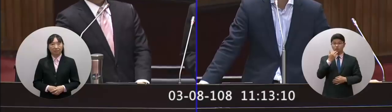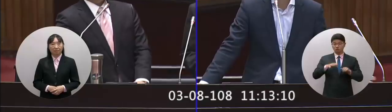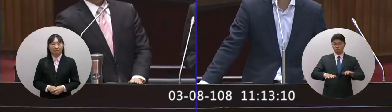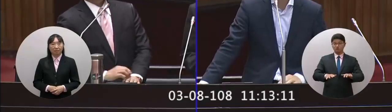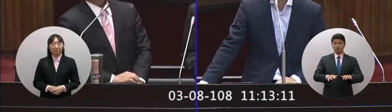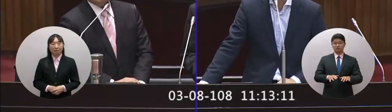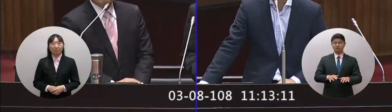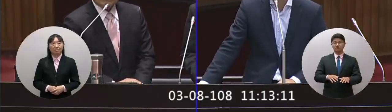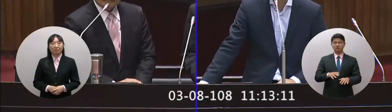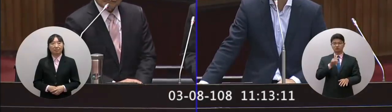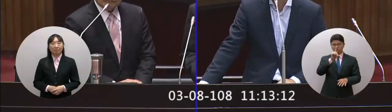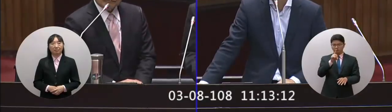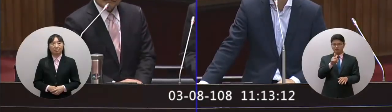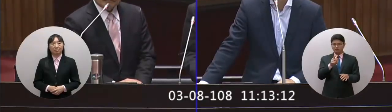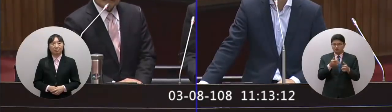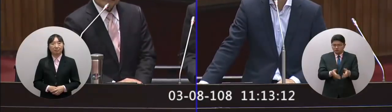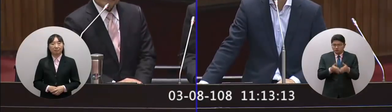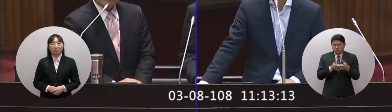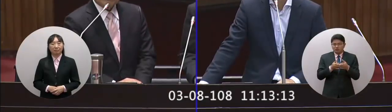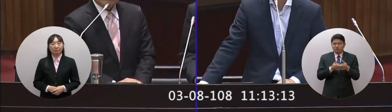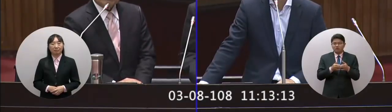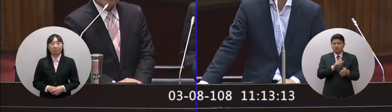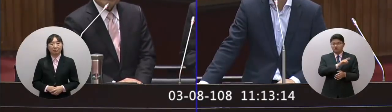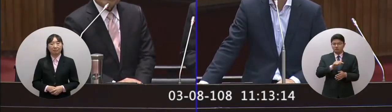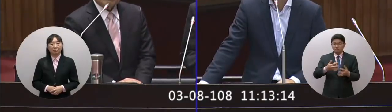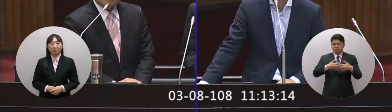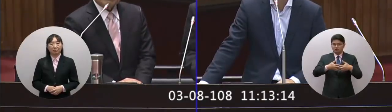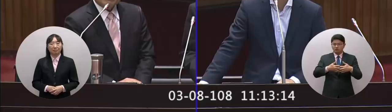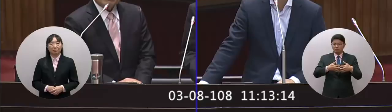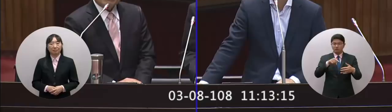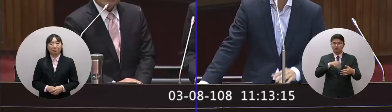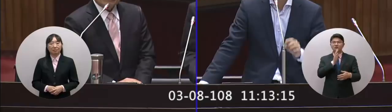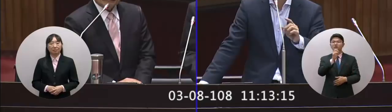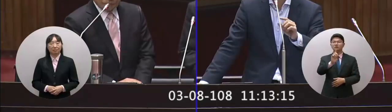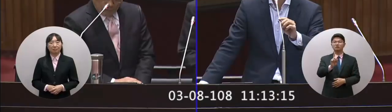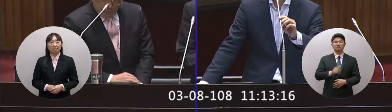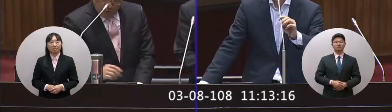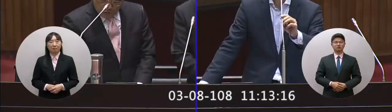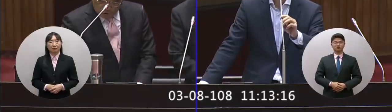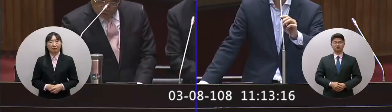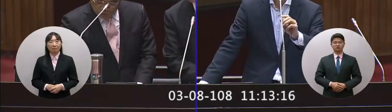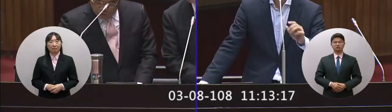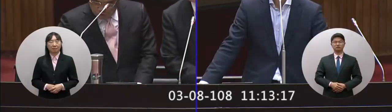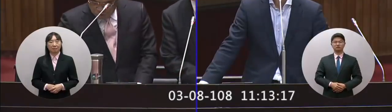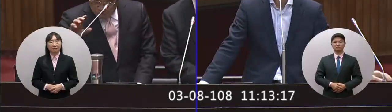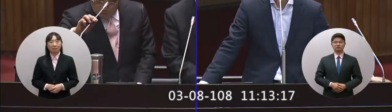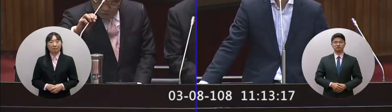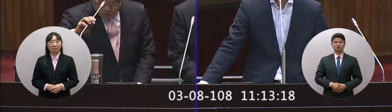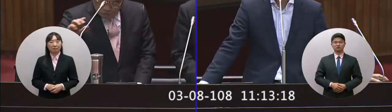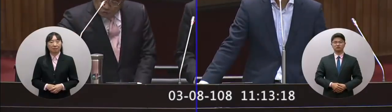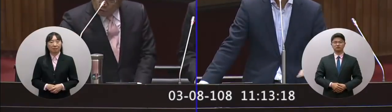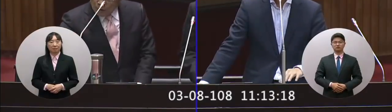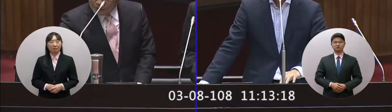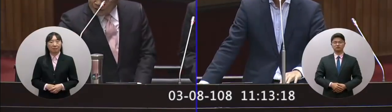啊有一个非常关键的设施，您知道是哪一个？ 也就是 接收